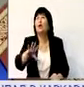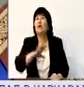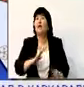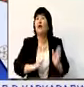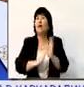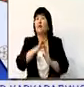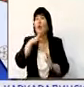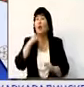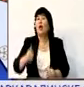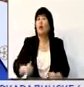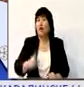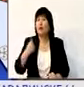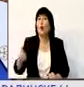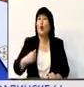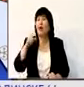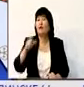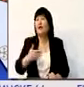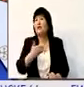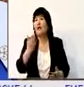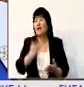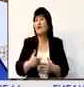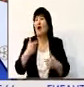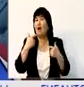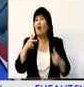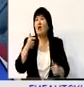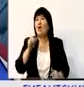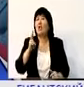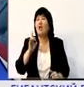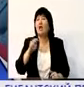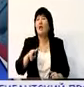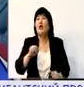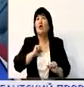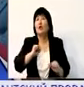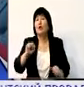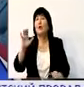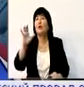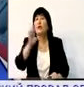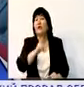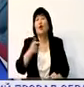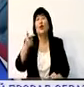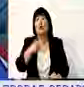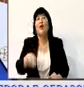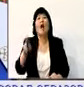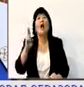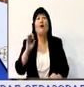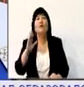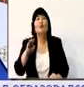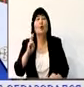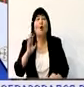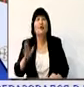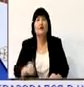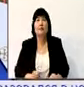вырастил немало достойных воинов. Среди них есть и генералы. Отсюда родом герой Советского Союза Георгий Ковтунов.